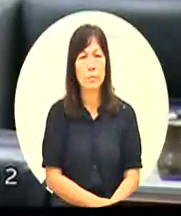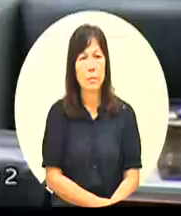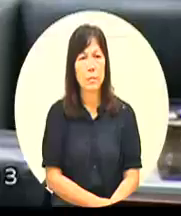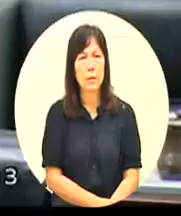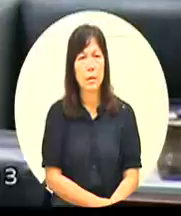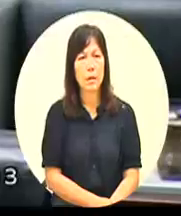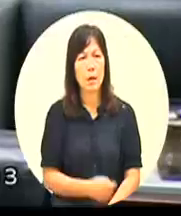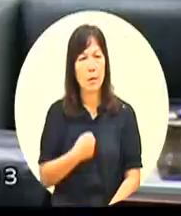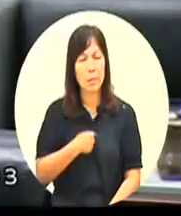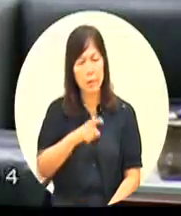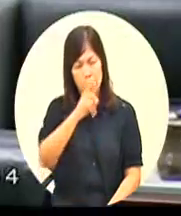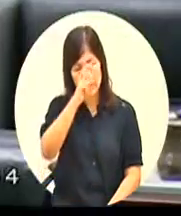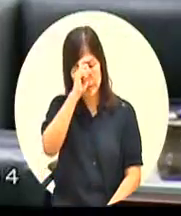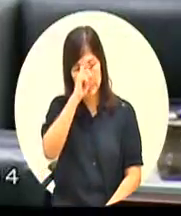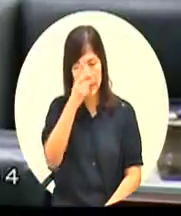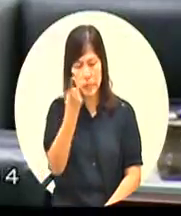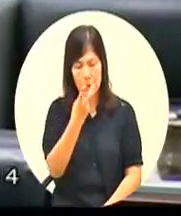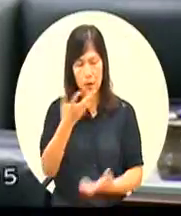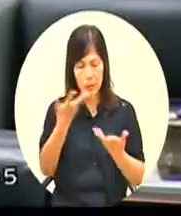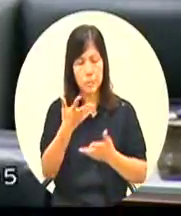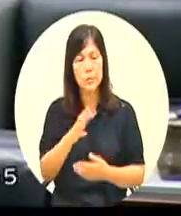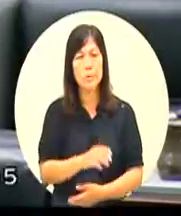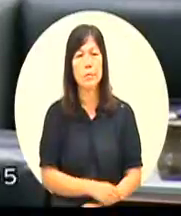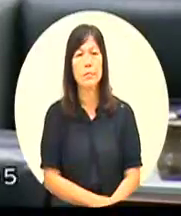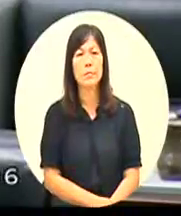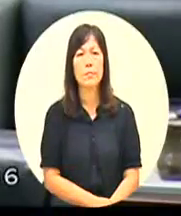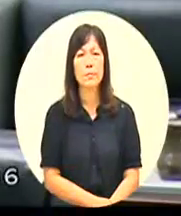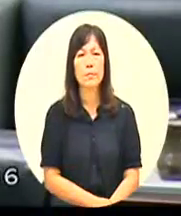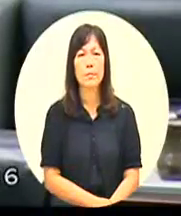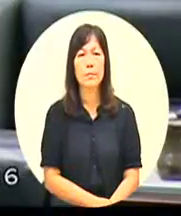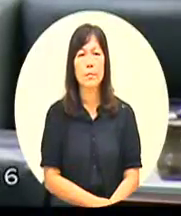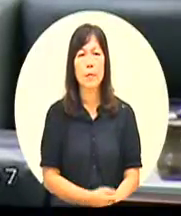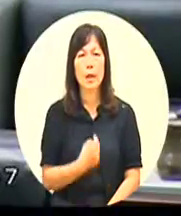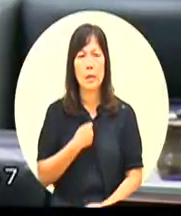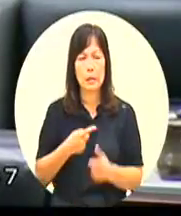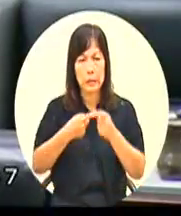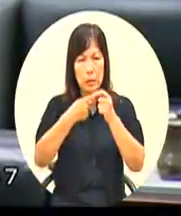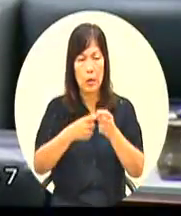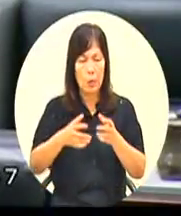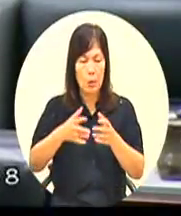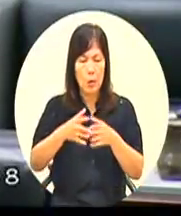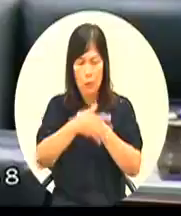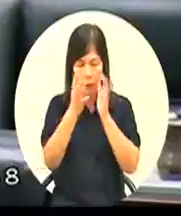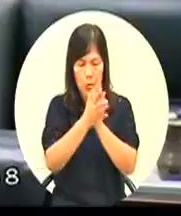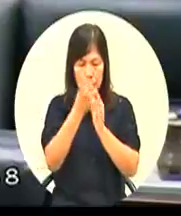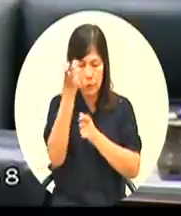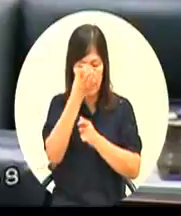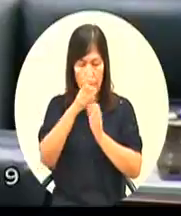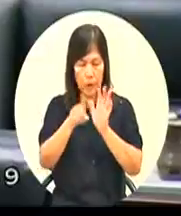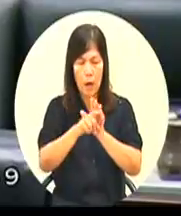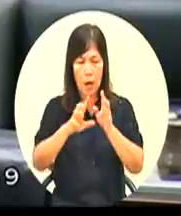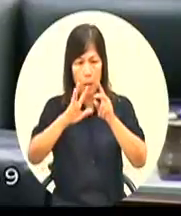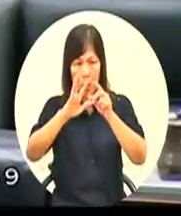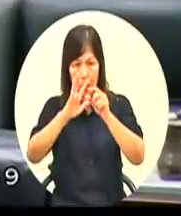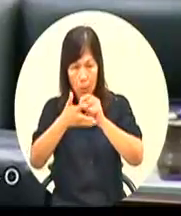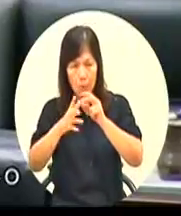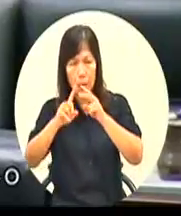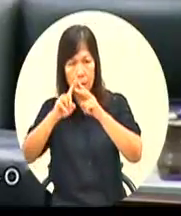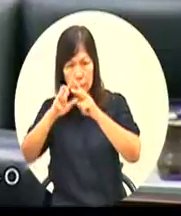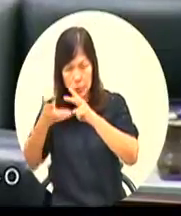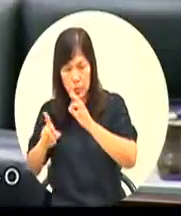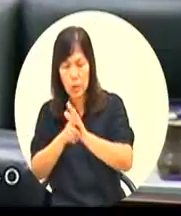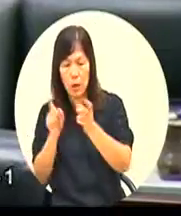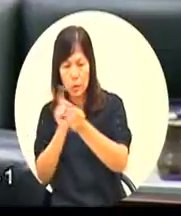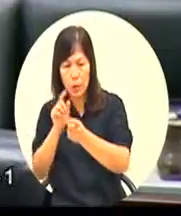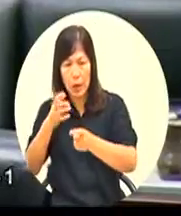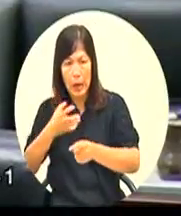席只有两大诉求而已，就是要全面清查我们国中小的针对有安全疑虑的、